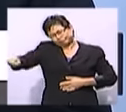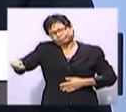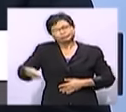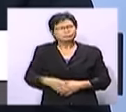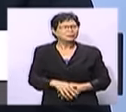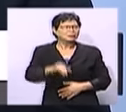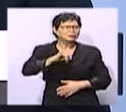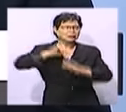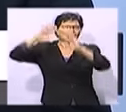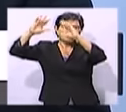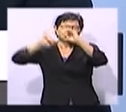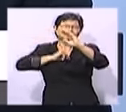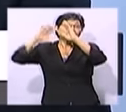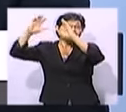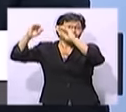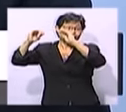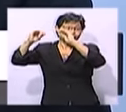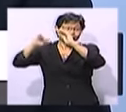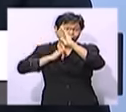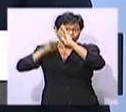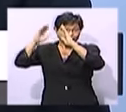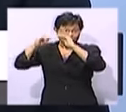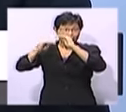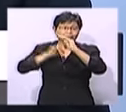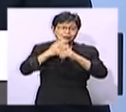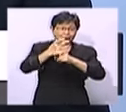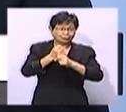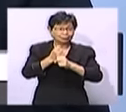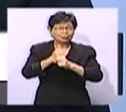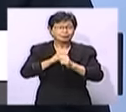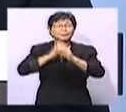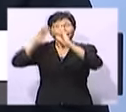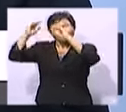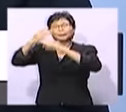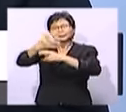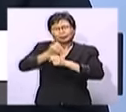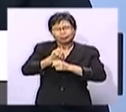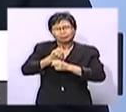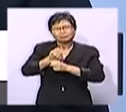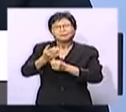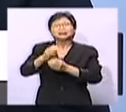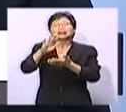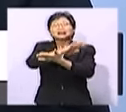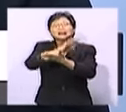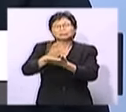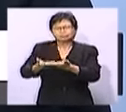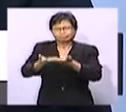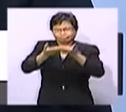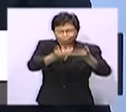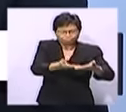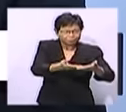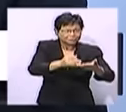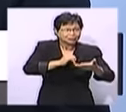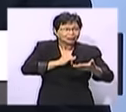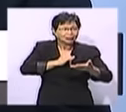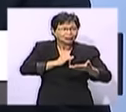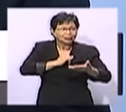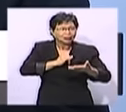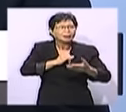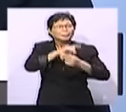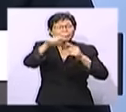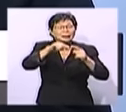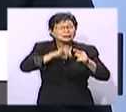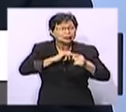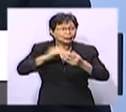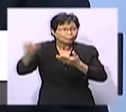Dan saya harap bahawa saya akan dapat satu kertas cadangan dalam masa yang terdekat. Saya juga ingin merakamkan di sini, apabila